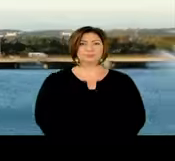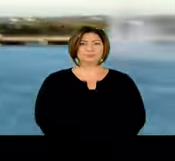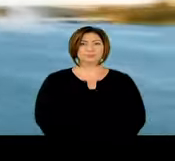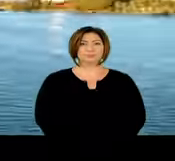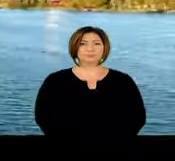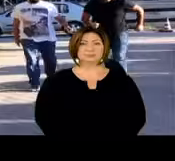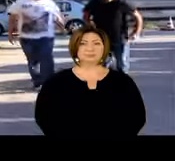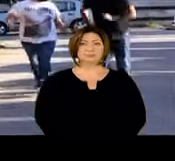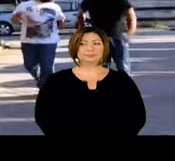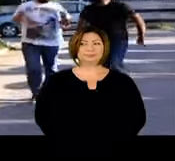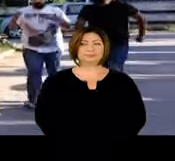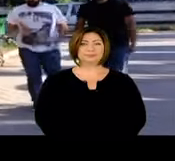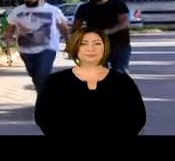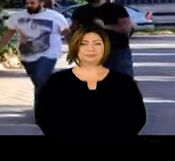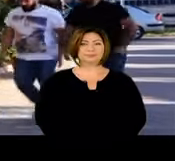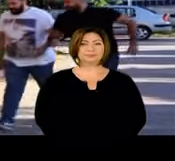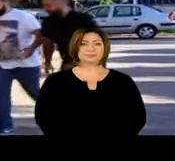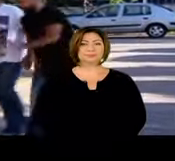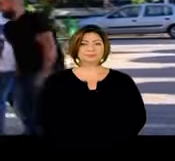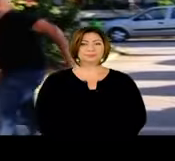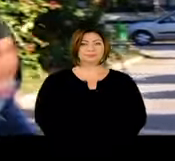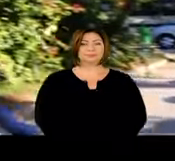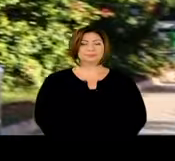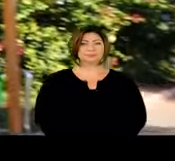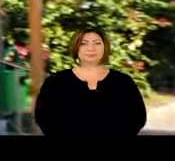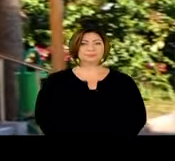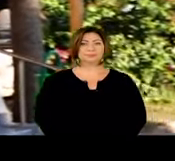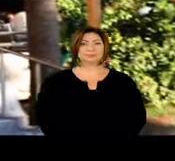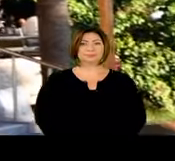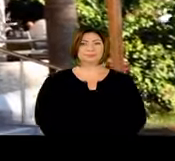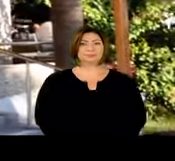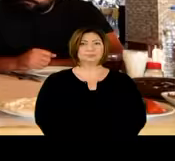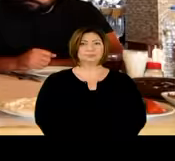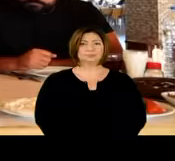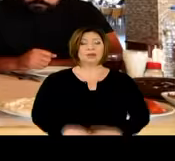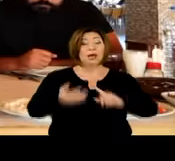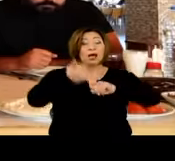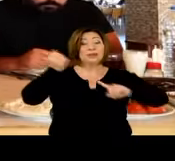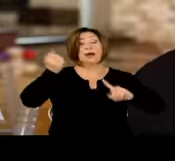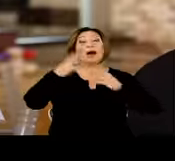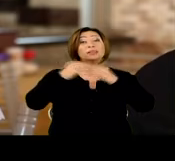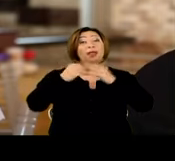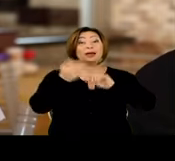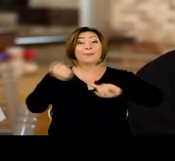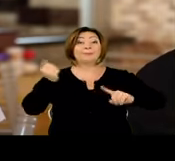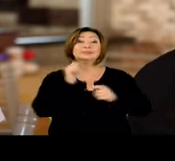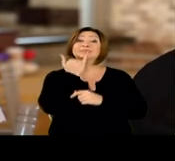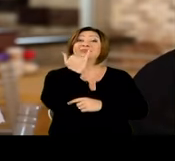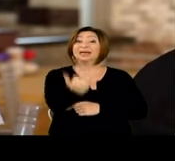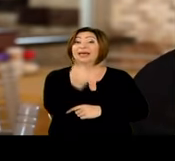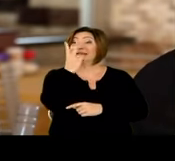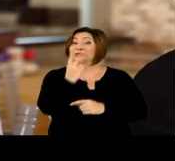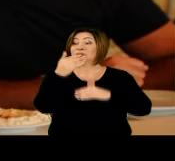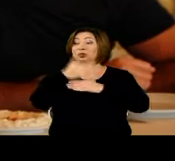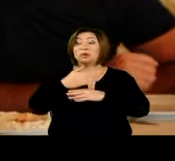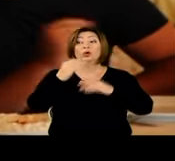Aa, Adana Kebap ziyaretimizin ikinci durağındayız ve